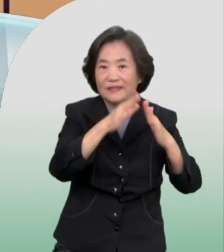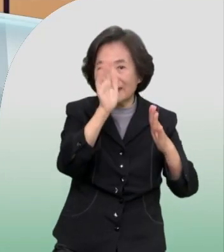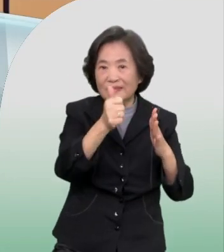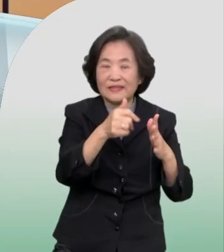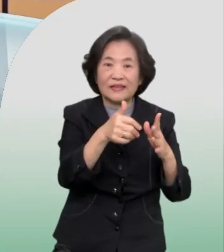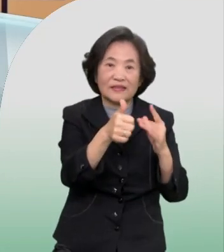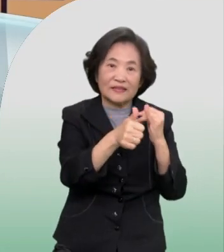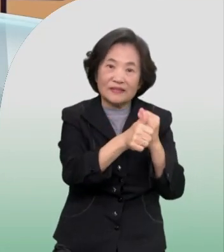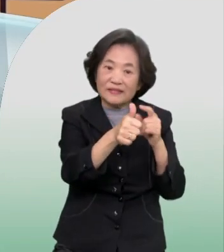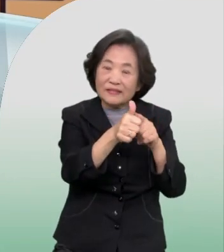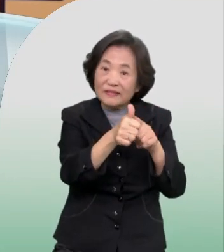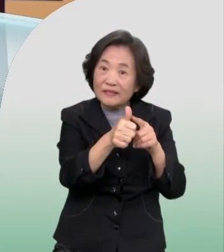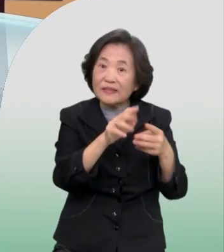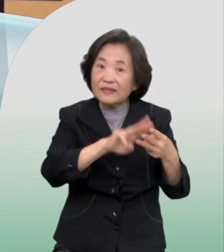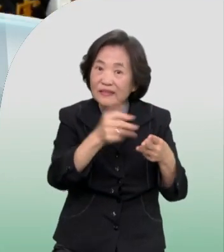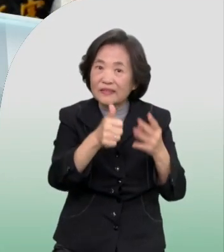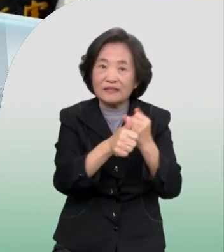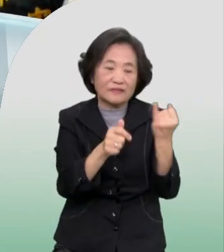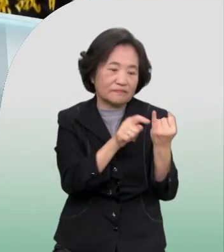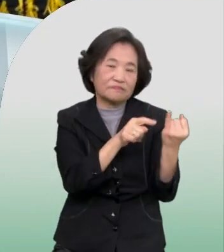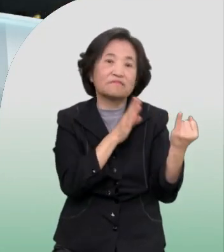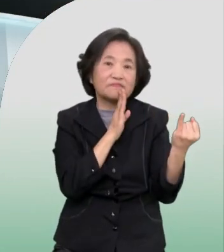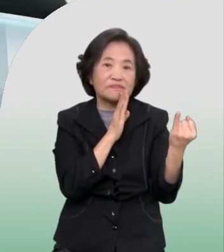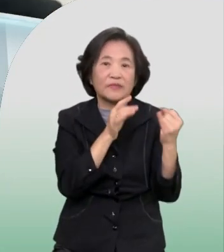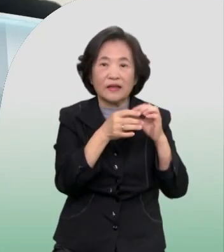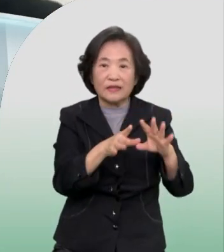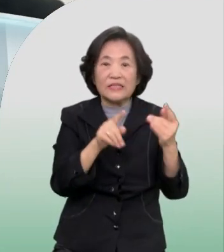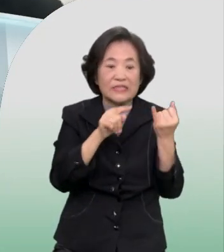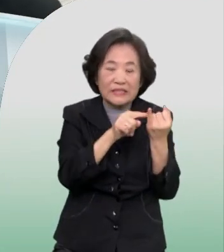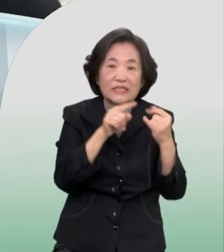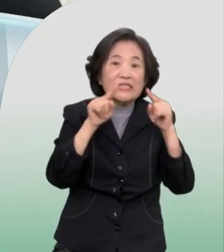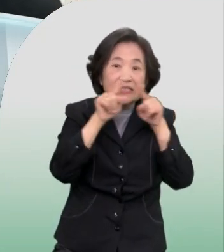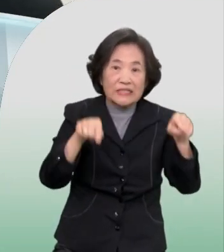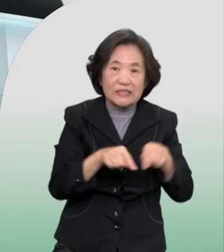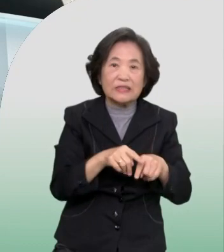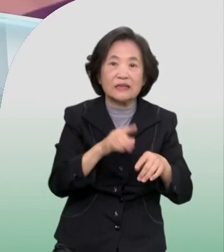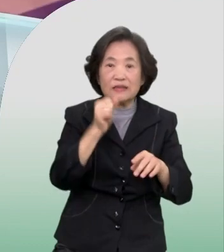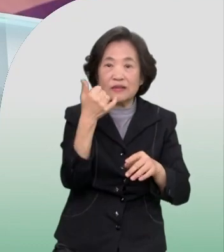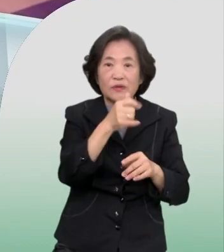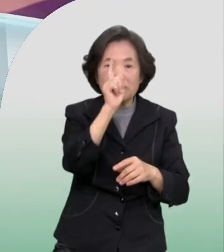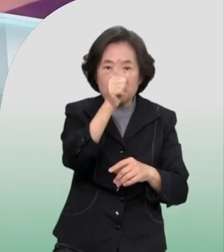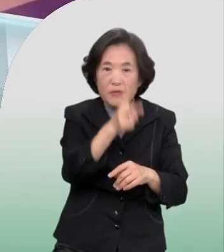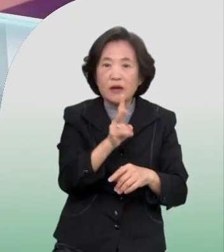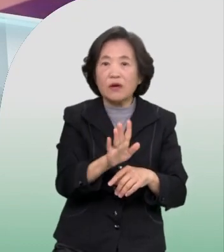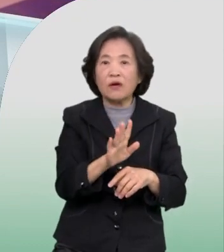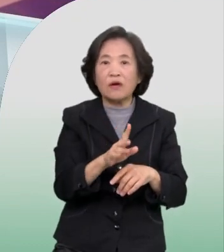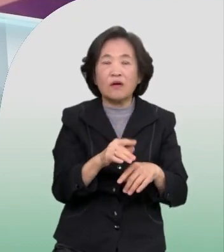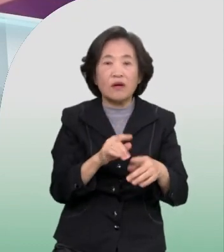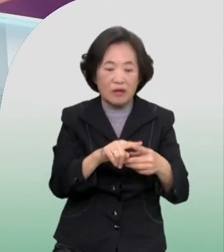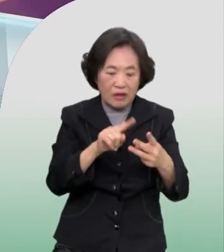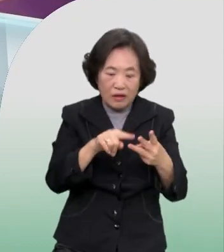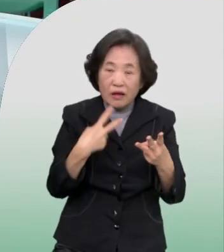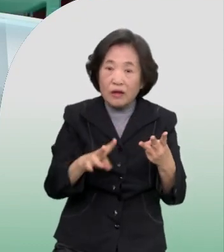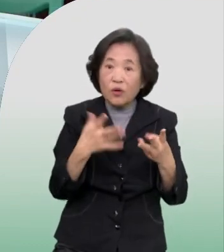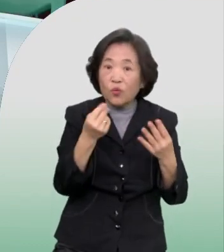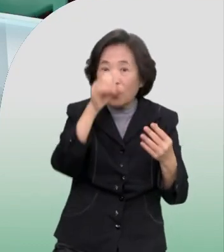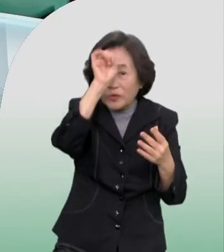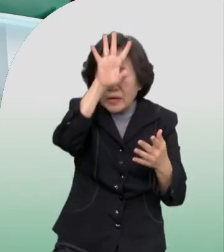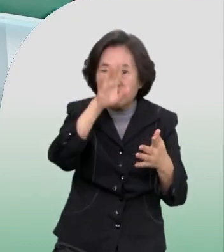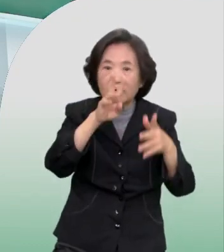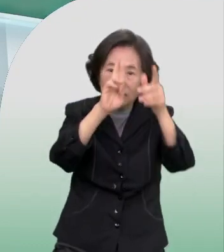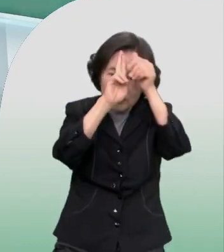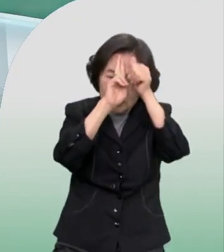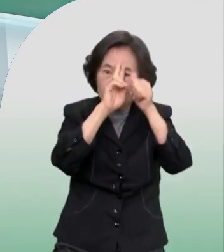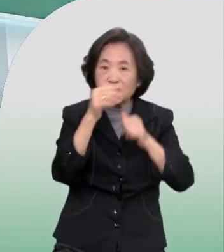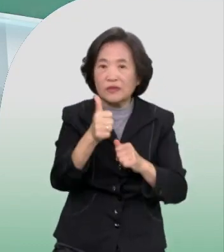长田志贤的朋友，年时的因联姻两届花莲烟议员的张米飞。另外还有五党